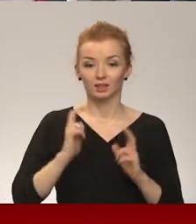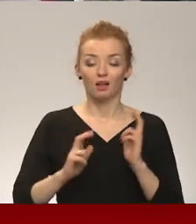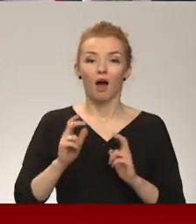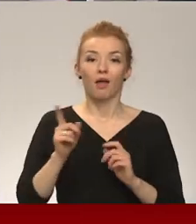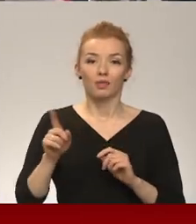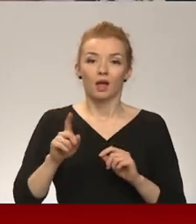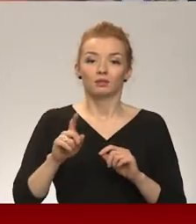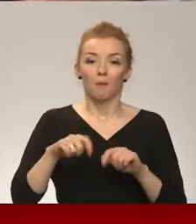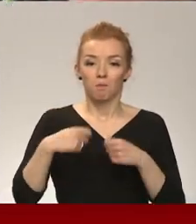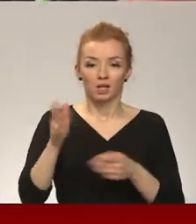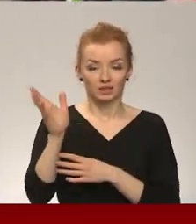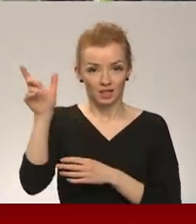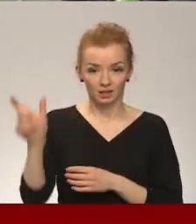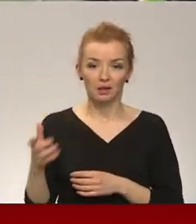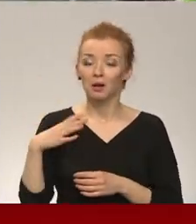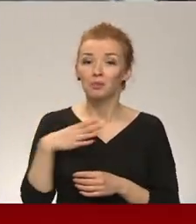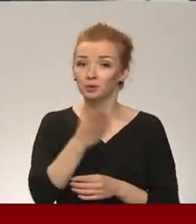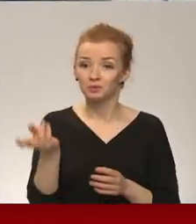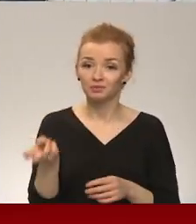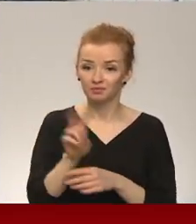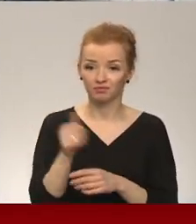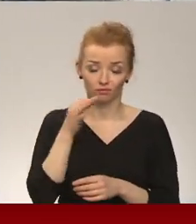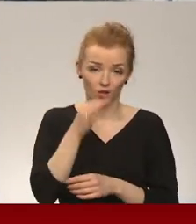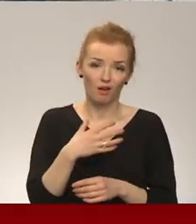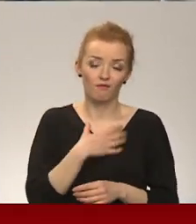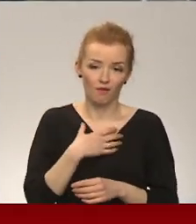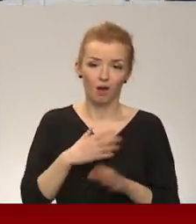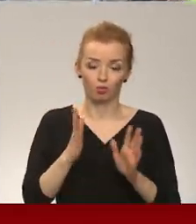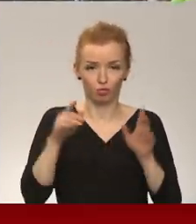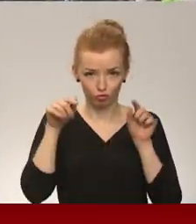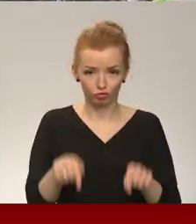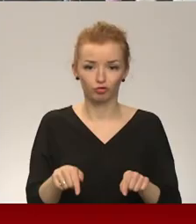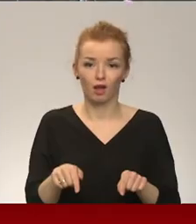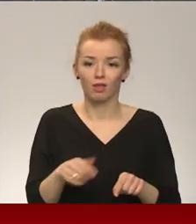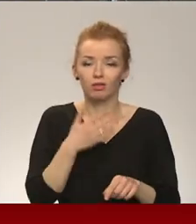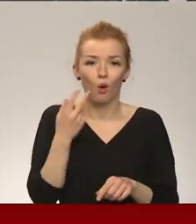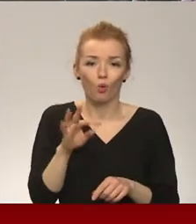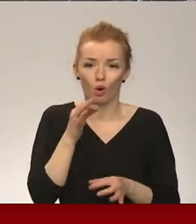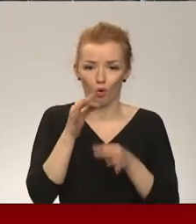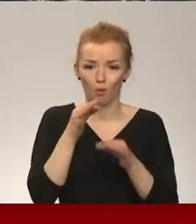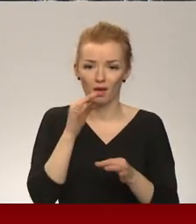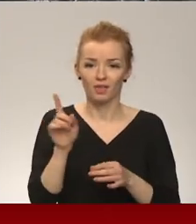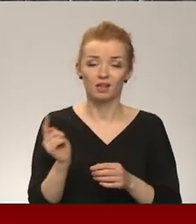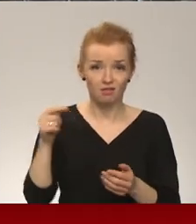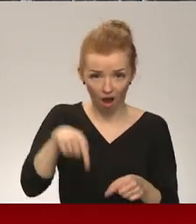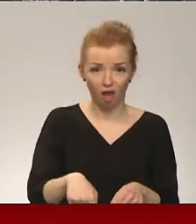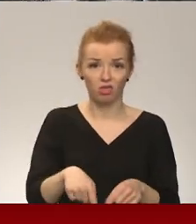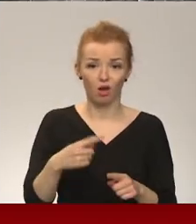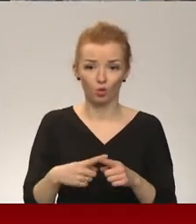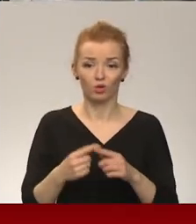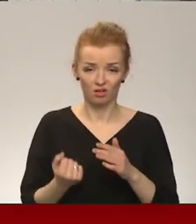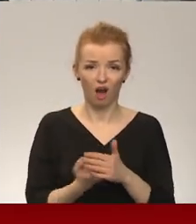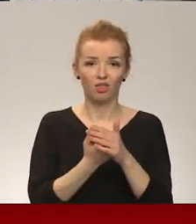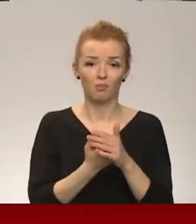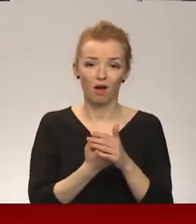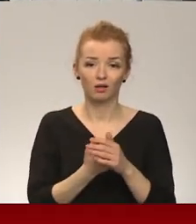un kādēļ jūs atnācāt? Labdien, ir jāpauž nostāja. Viens ir, protams, arī man un citiem komentēt kolēģiem, kas ir jānāk un jādēg vismaz tik